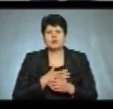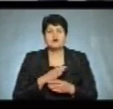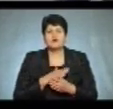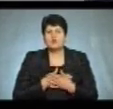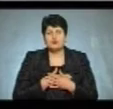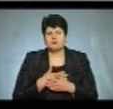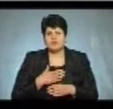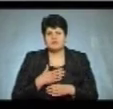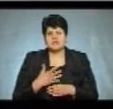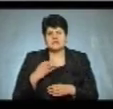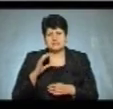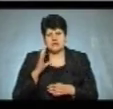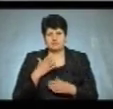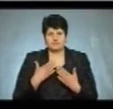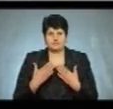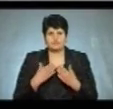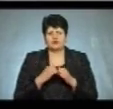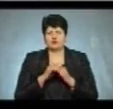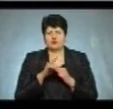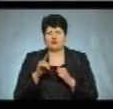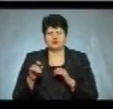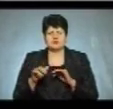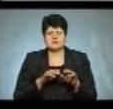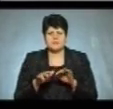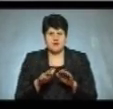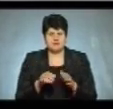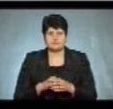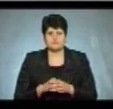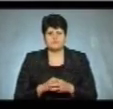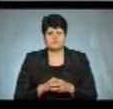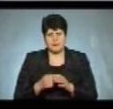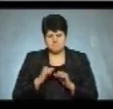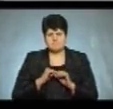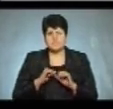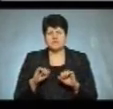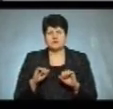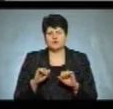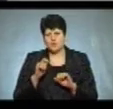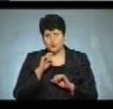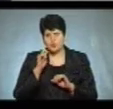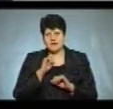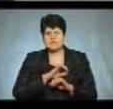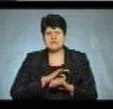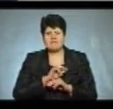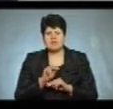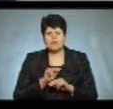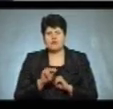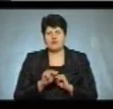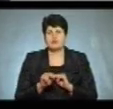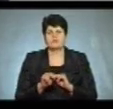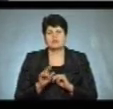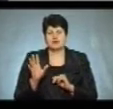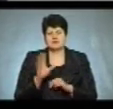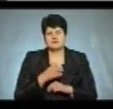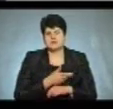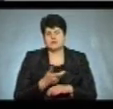і серйозно ставився до кожного діла, до кожної справи. Патріотично українцем виховував, як і всіх